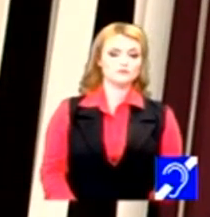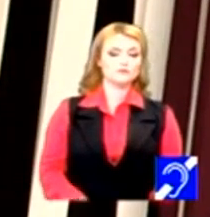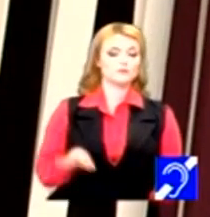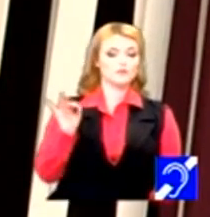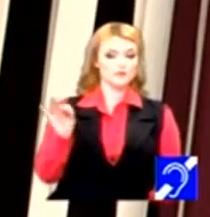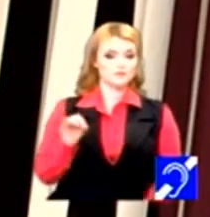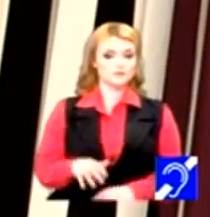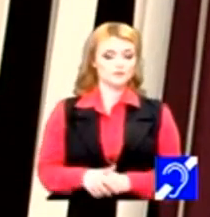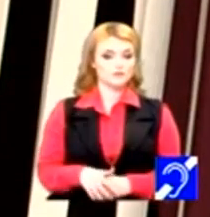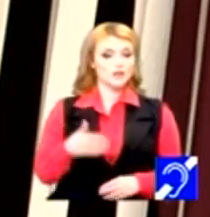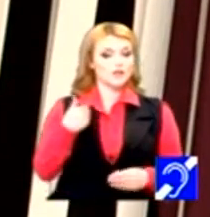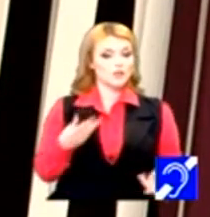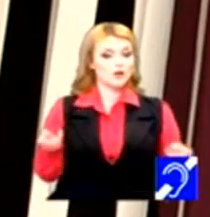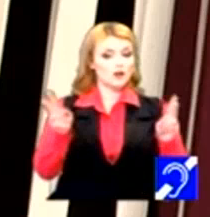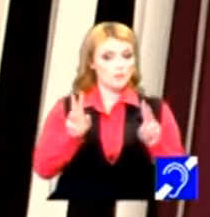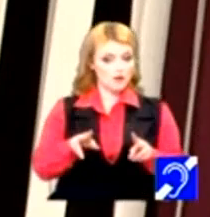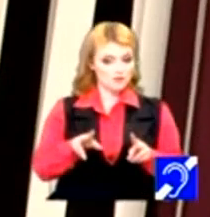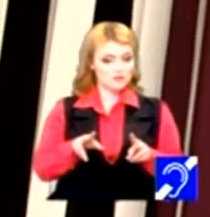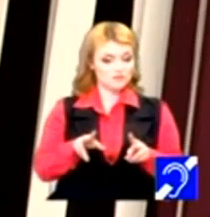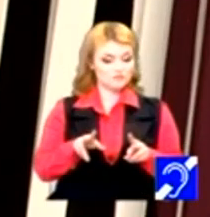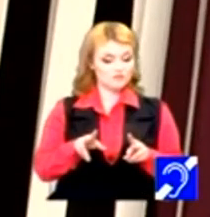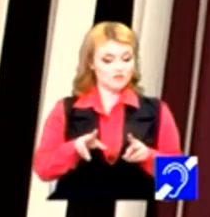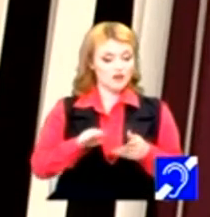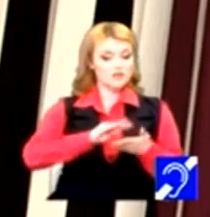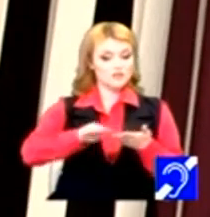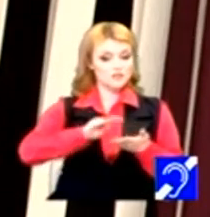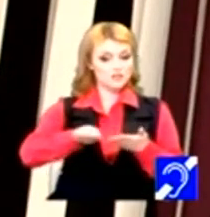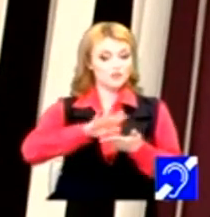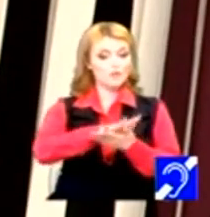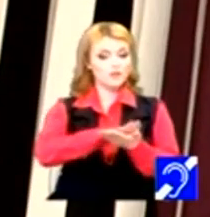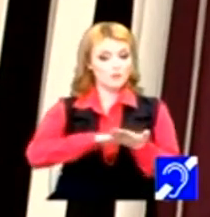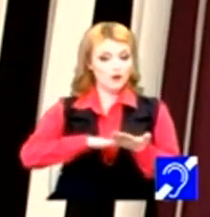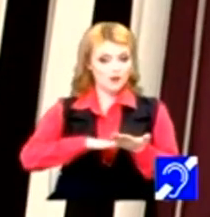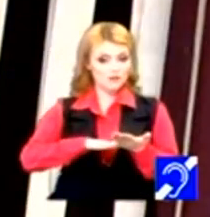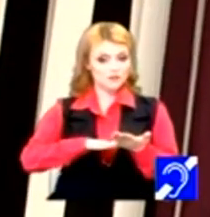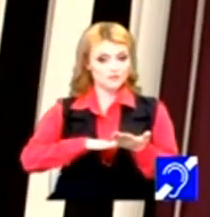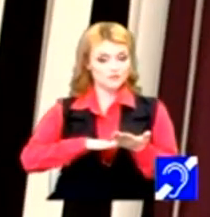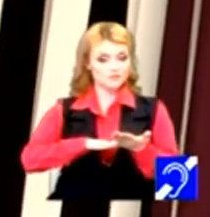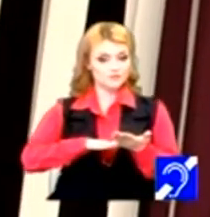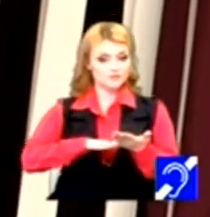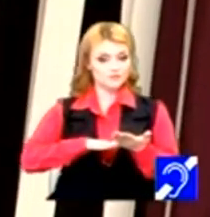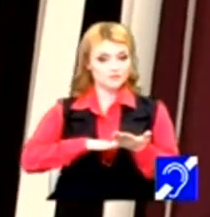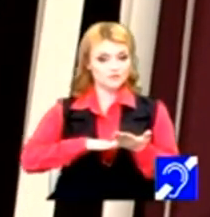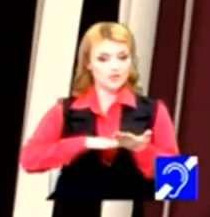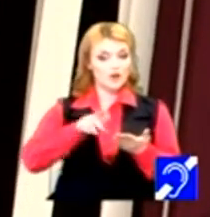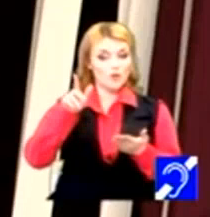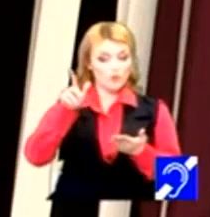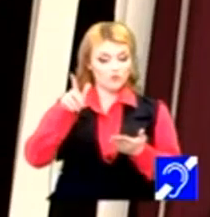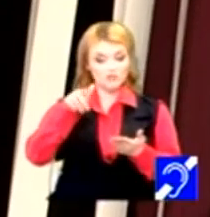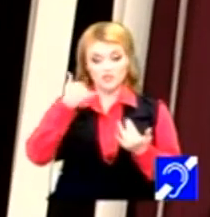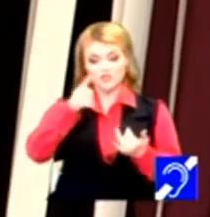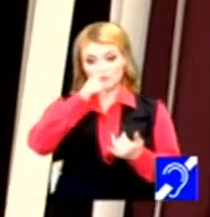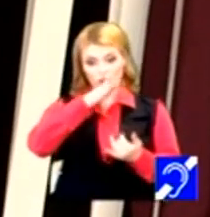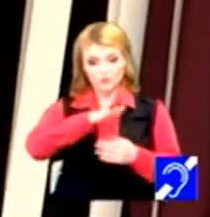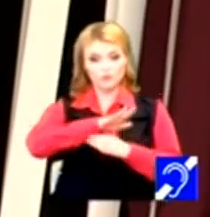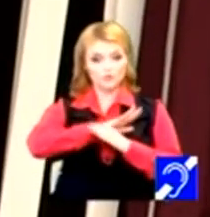Și am rămas să scriu mai departe, să duc mai departe poezia de acolo unde mi-a lăsat-o el, fiind foarte conștient